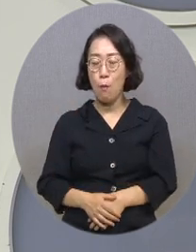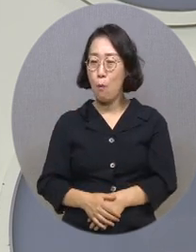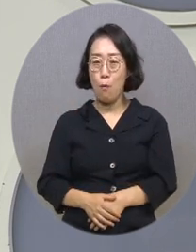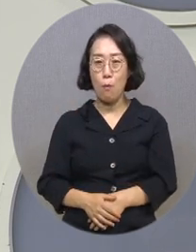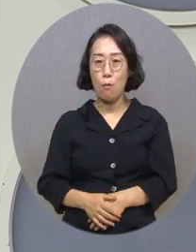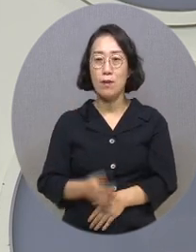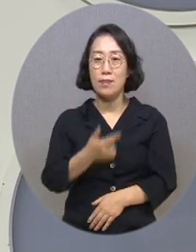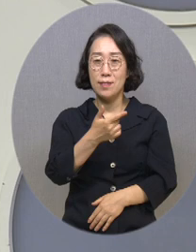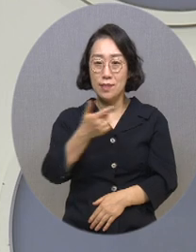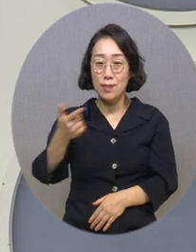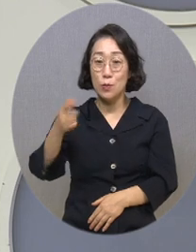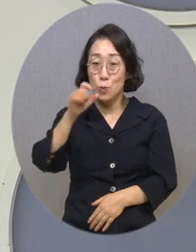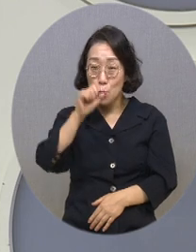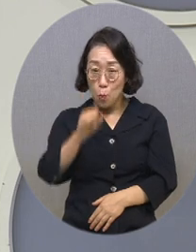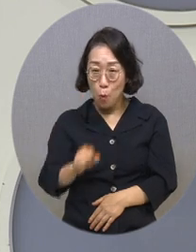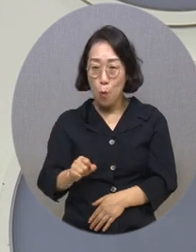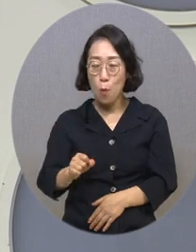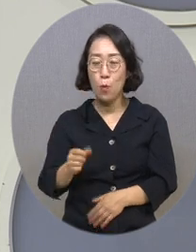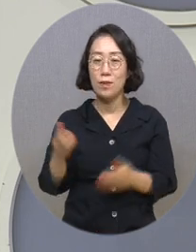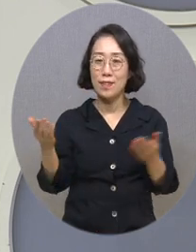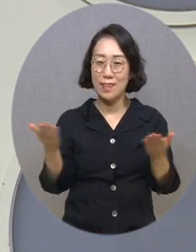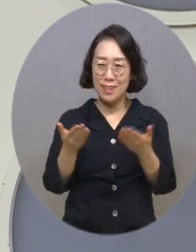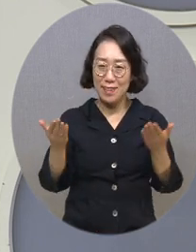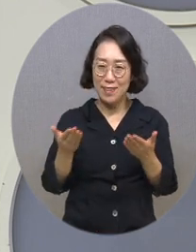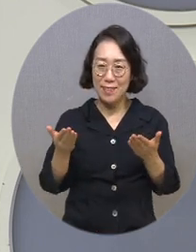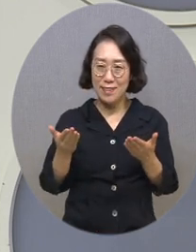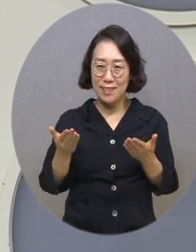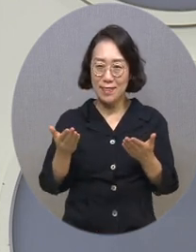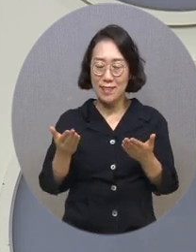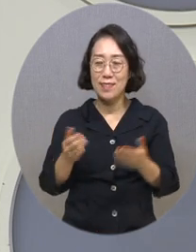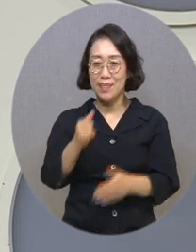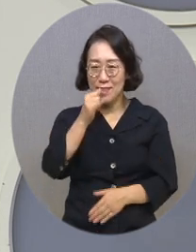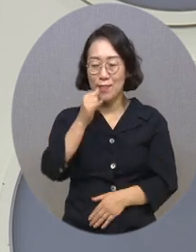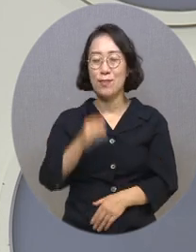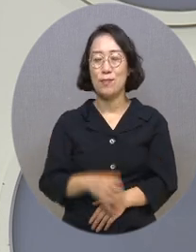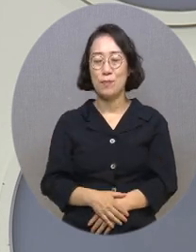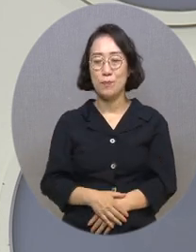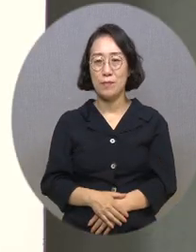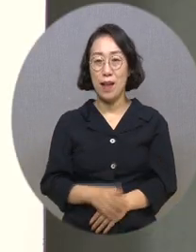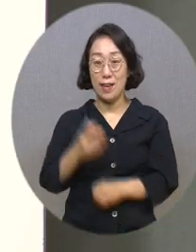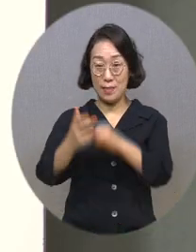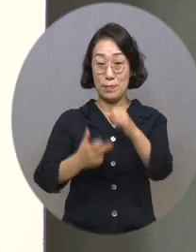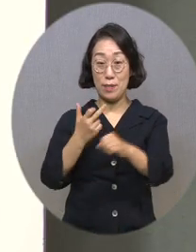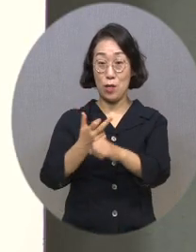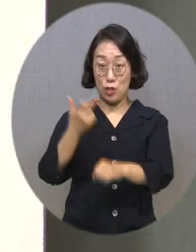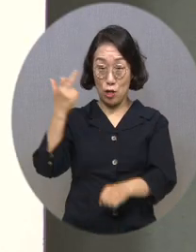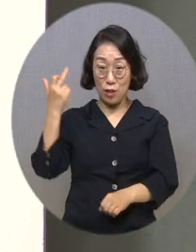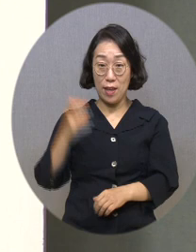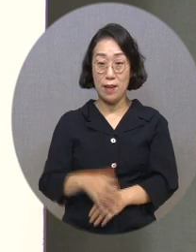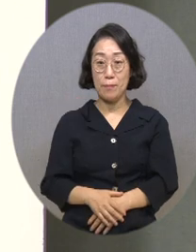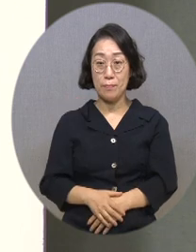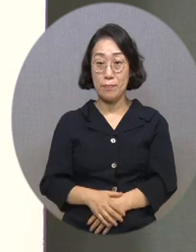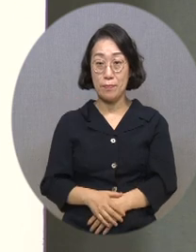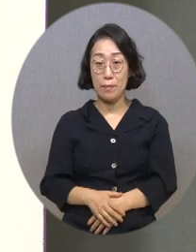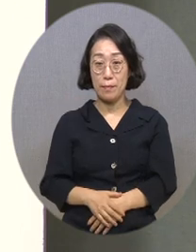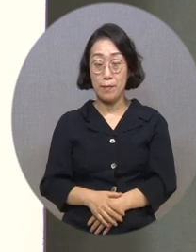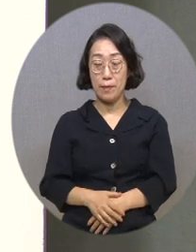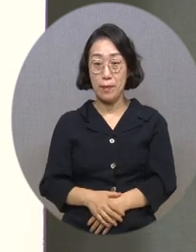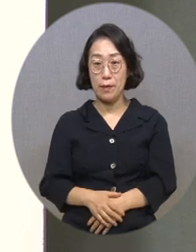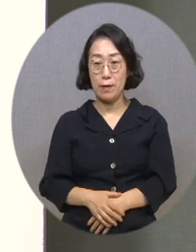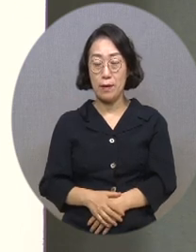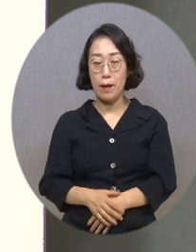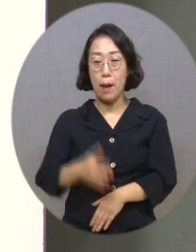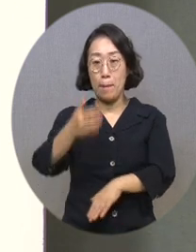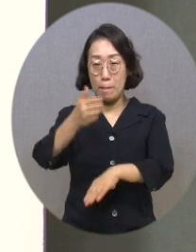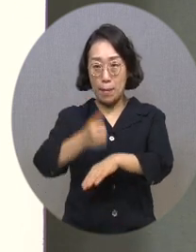많은 좋은 일들이 만들어졌어요. 그러니까 17년 전에 아드님이 아니